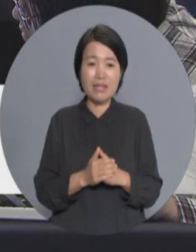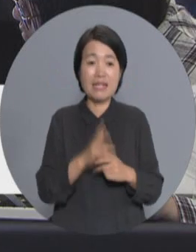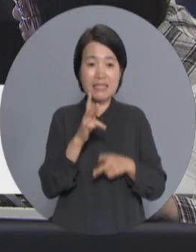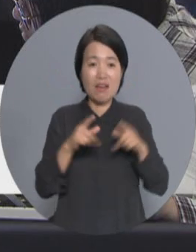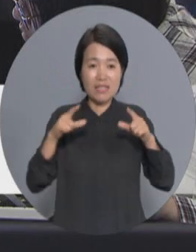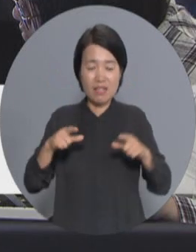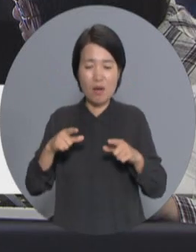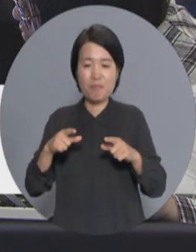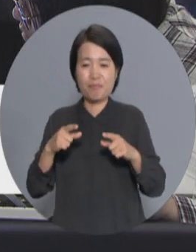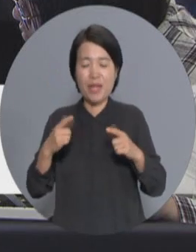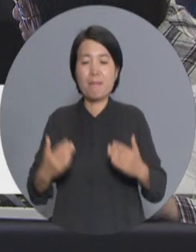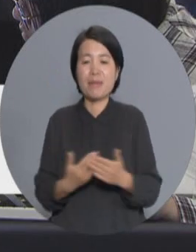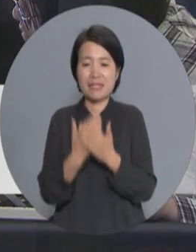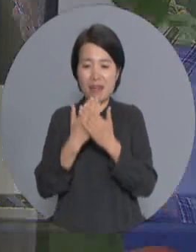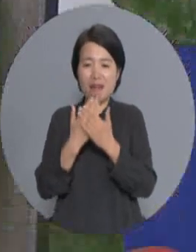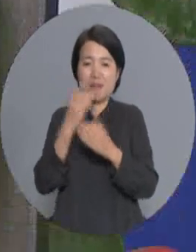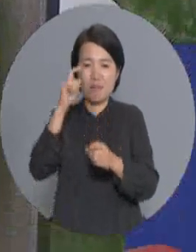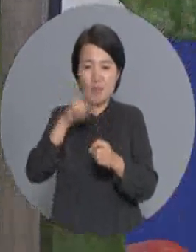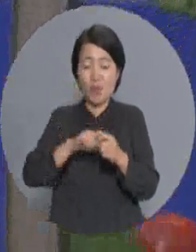유민호 기자입니다.